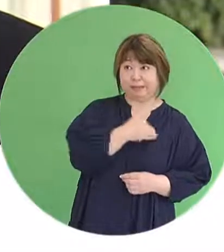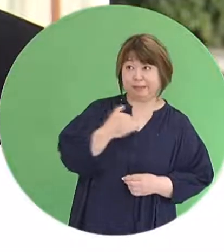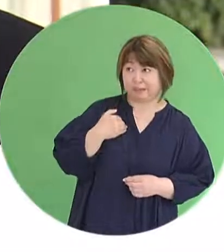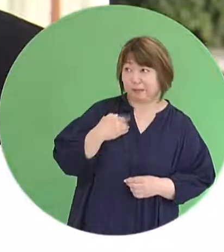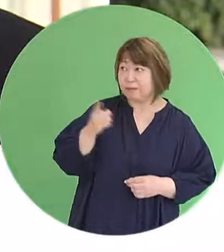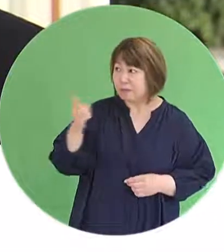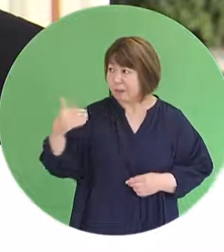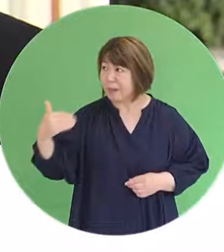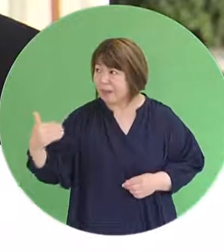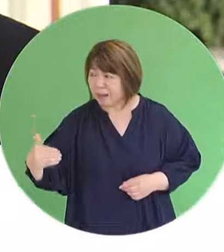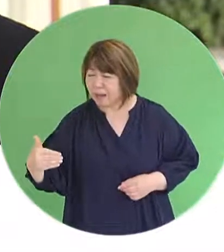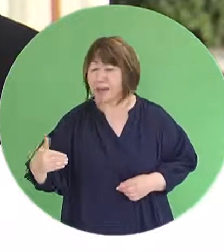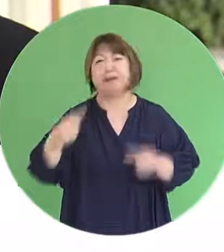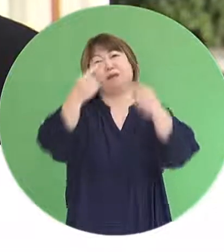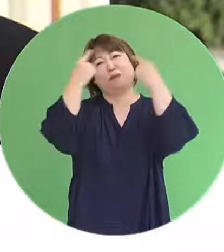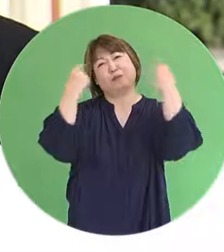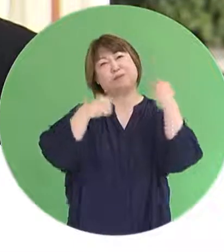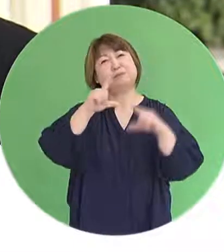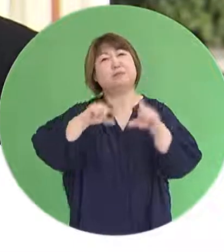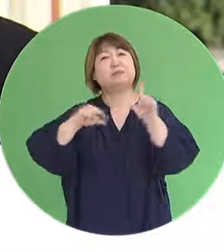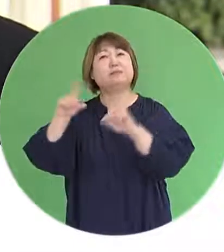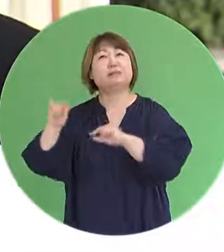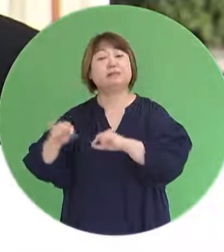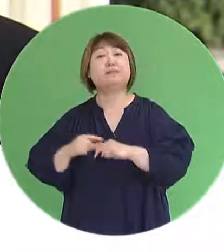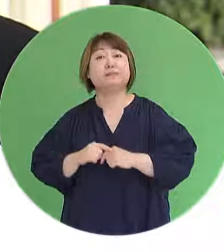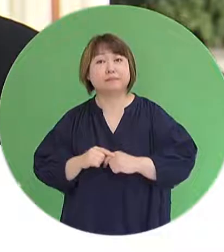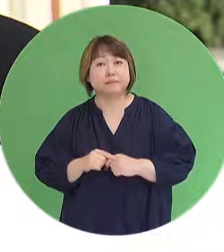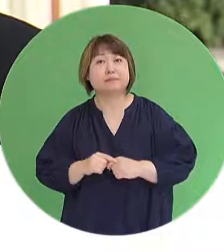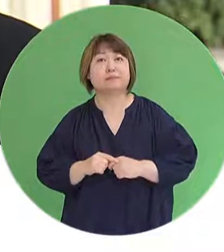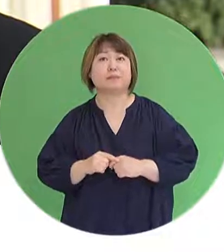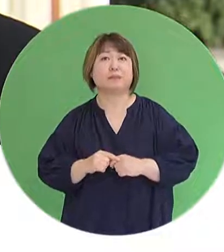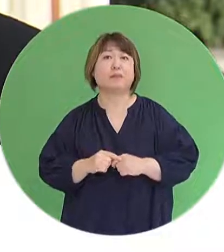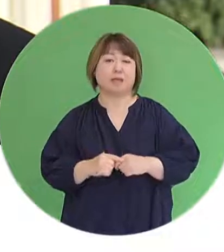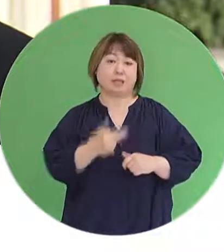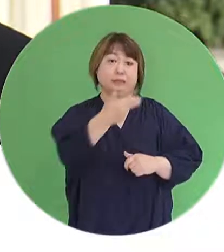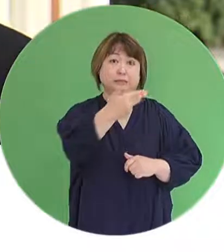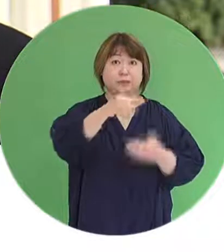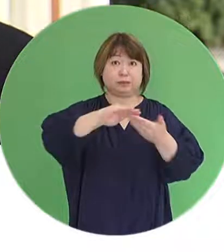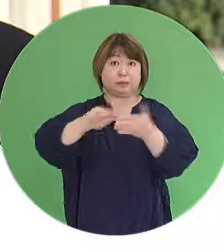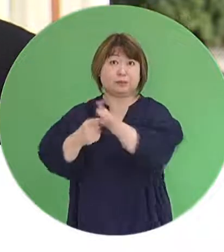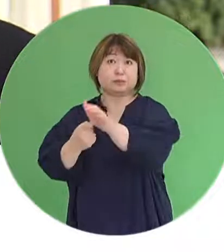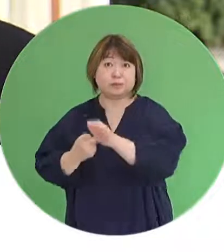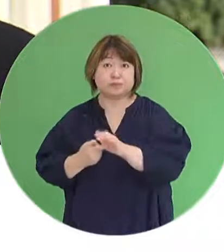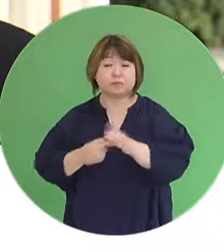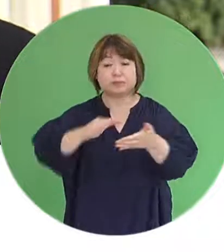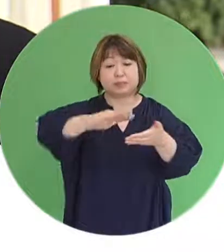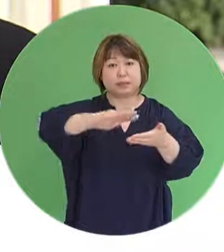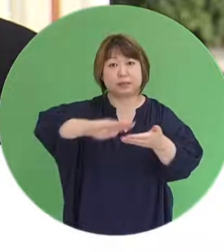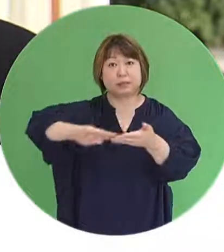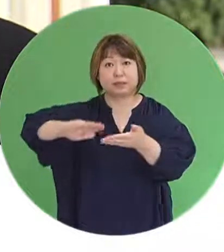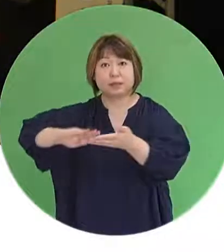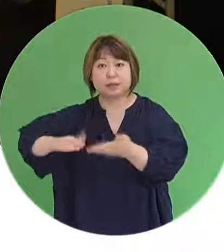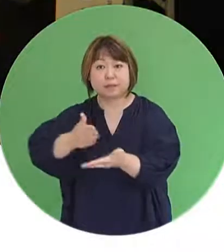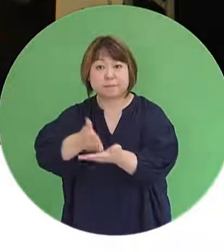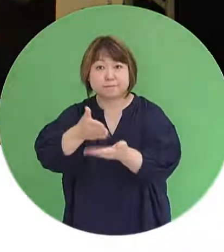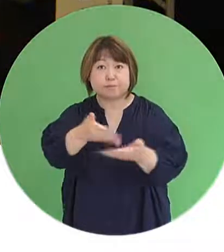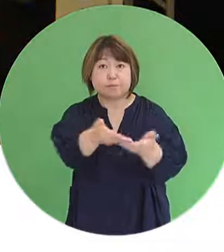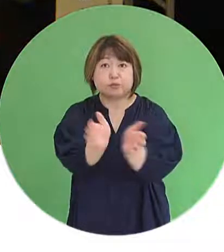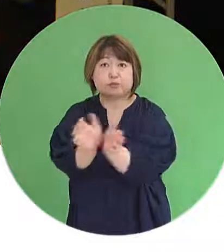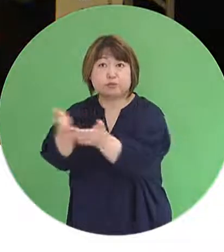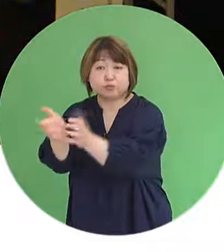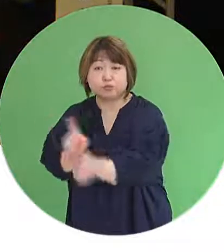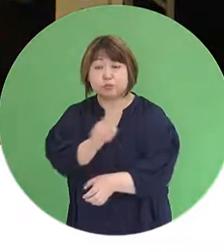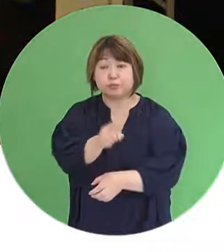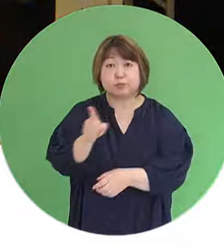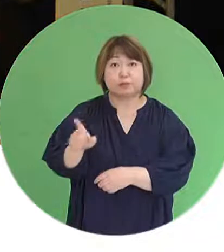イミングも本当にそれぞれだと思うので、そういう意味では各市町村に1つか2つずつぐらいこう語れ